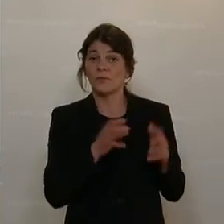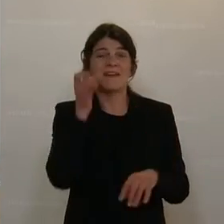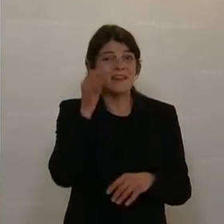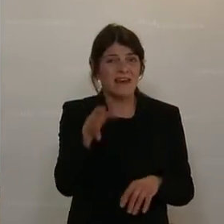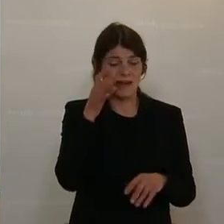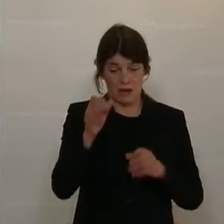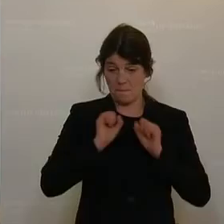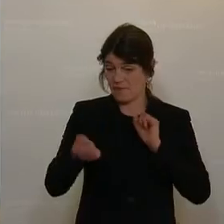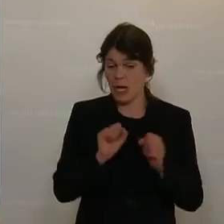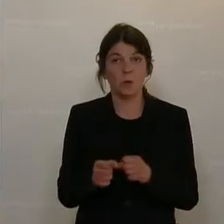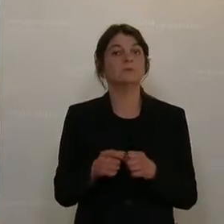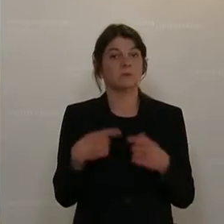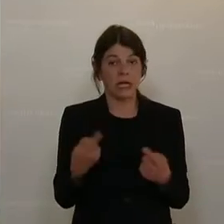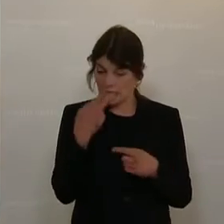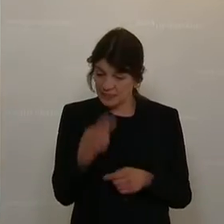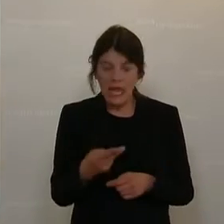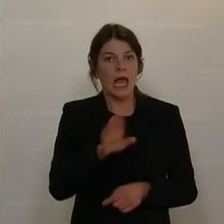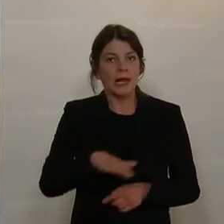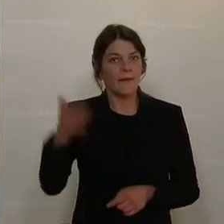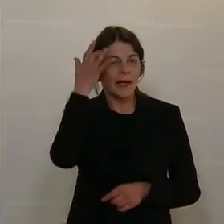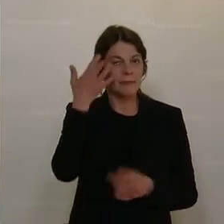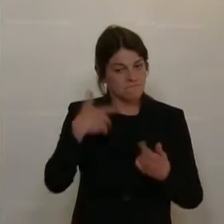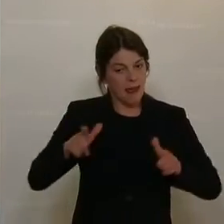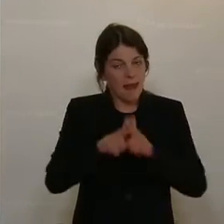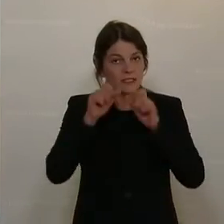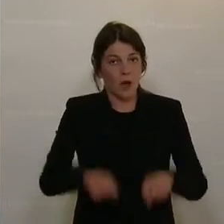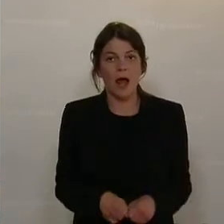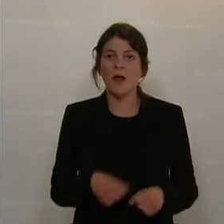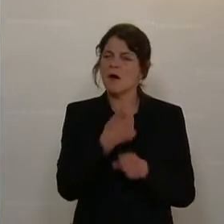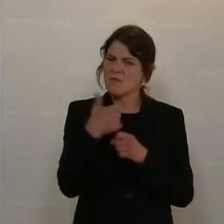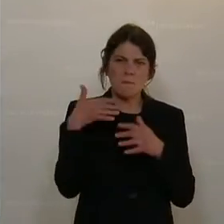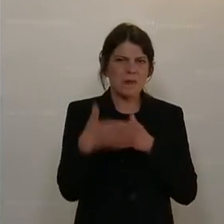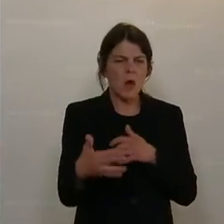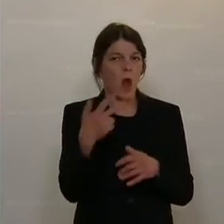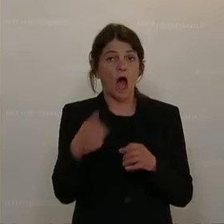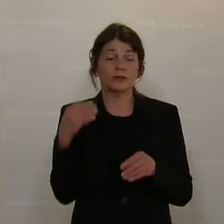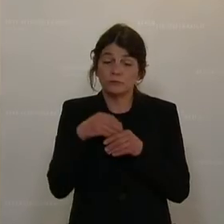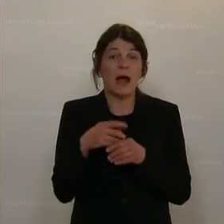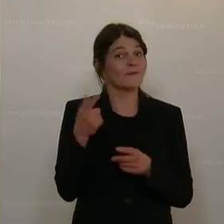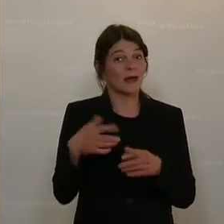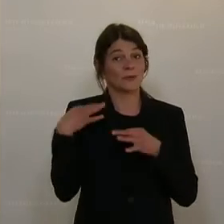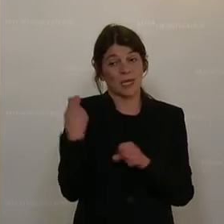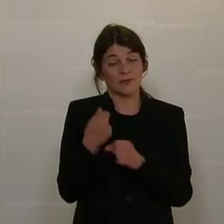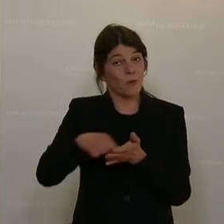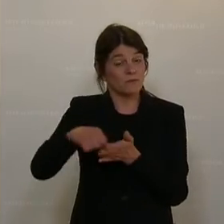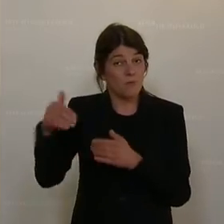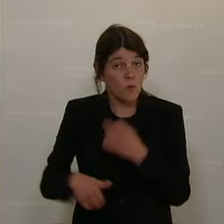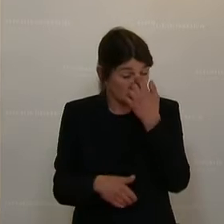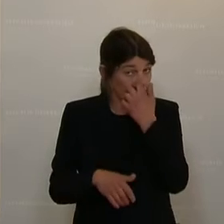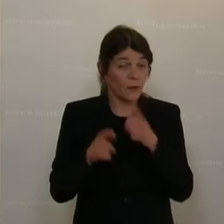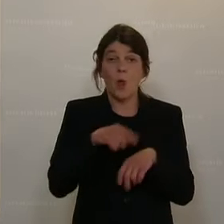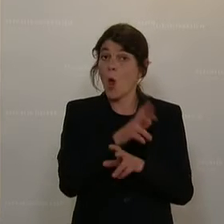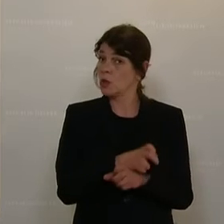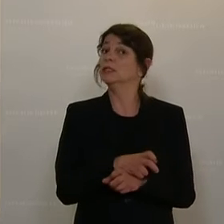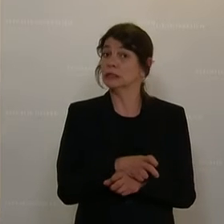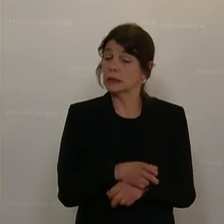Tägliche Bewegung macht Kinder nachweislich geistig leistungsfähiger, spart hunderte Millionen Euro an Gesundheitskosten ein und Österreich würde sich